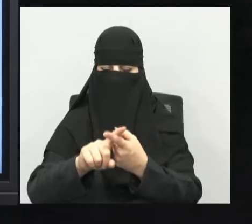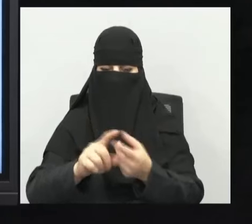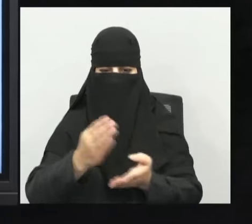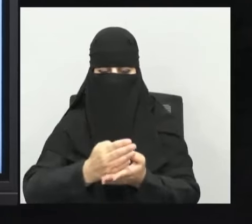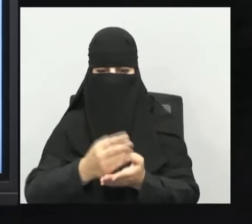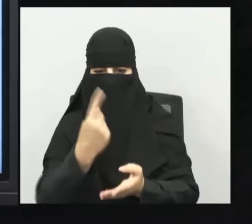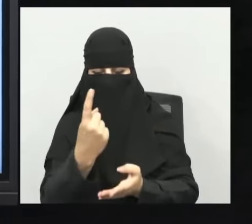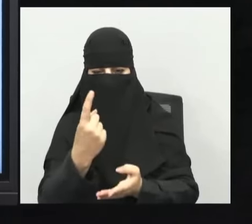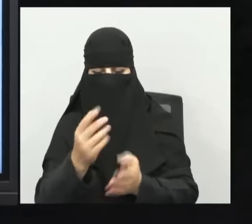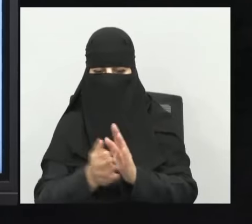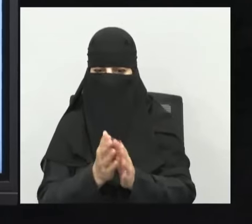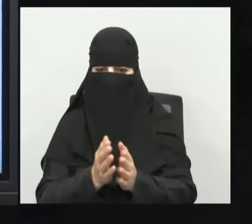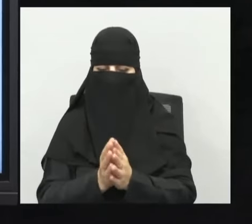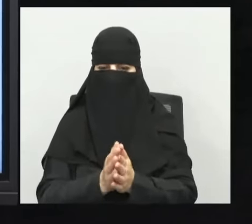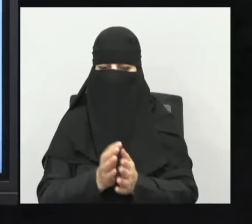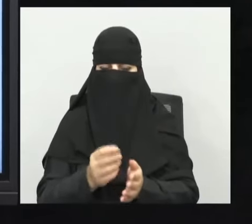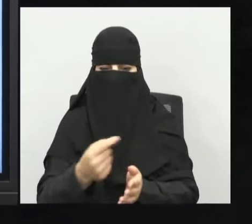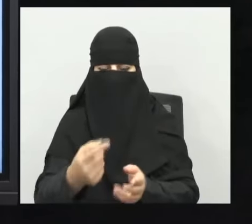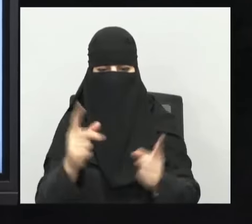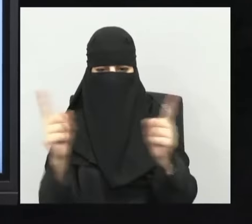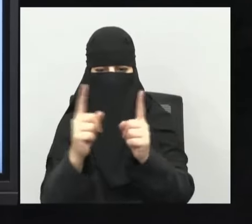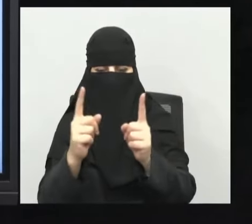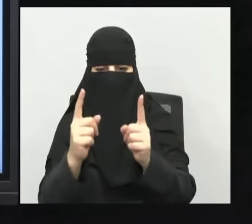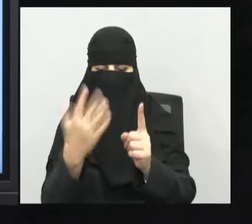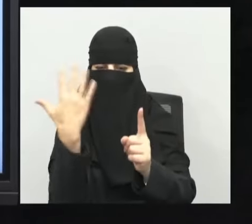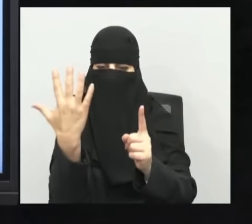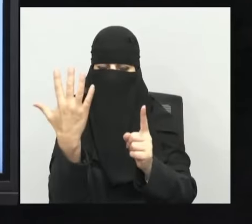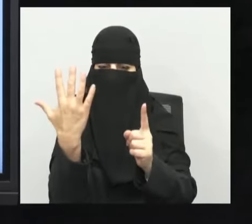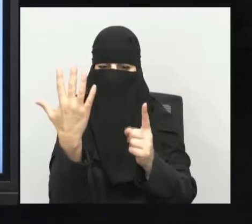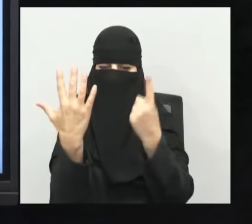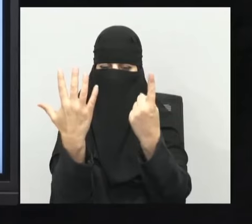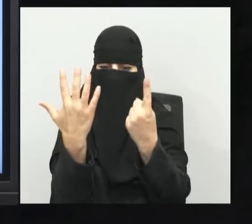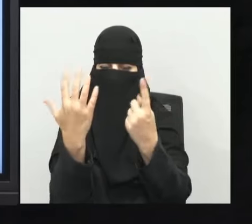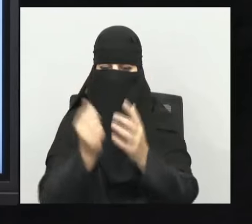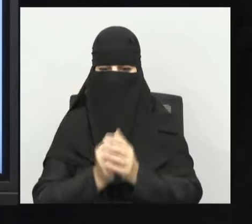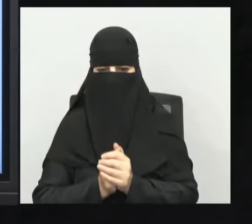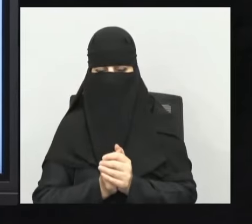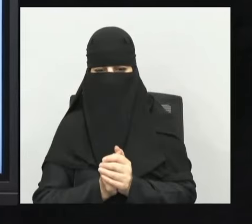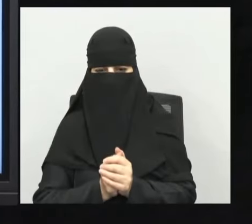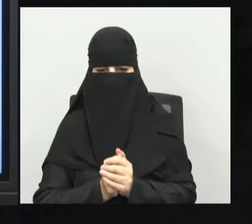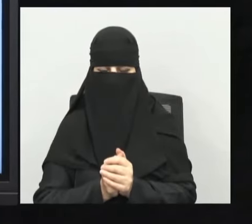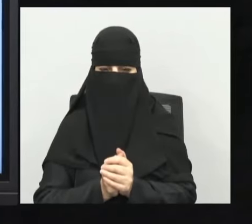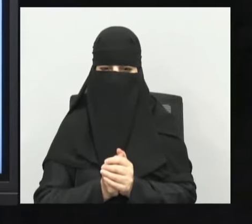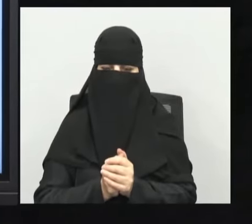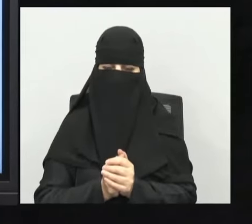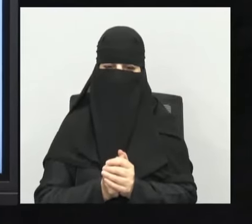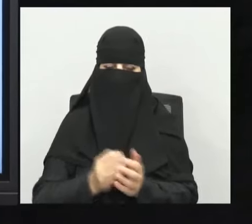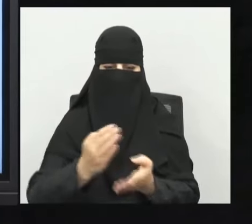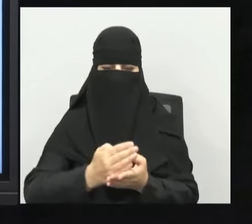التذكره الواحده المجانيه مقابلها كم تذكره خمسه تذاكر صح ولا لا طيب يا ابطال